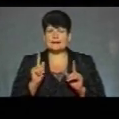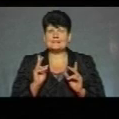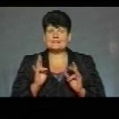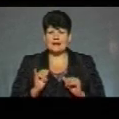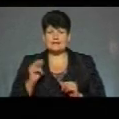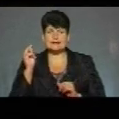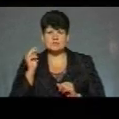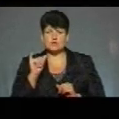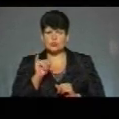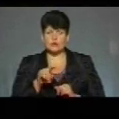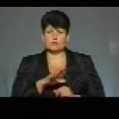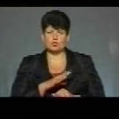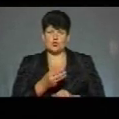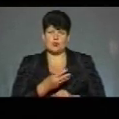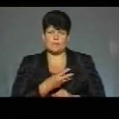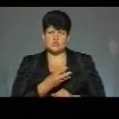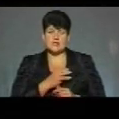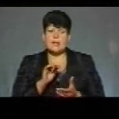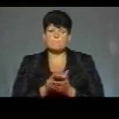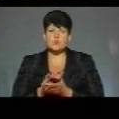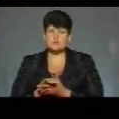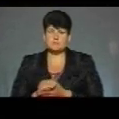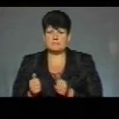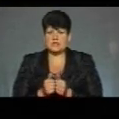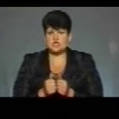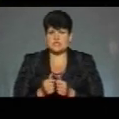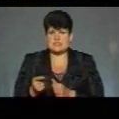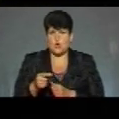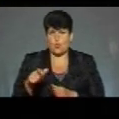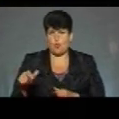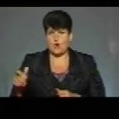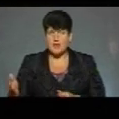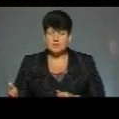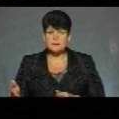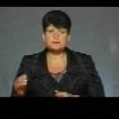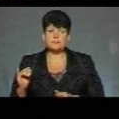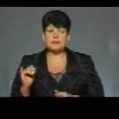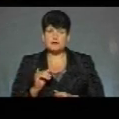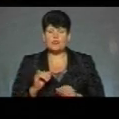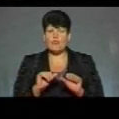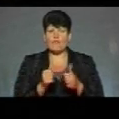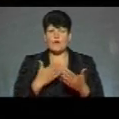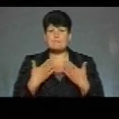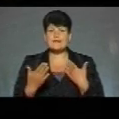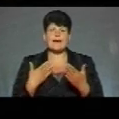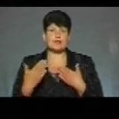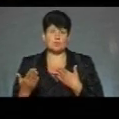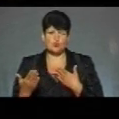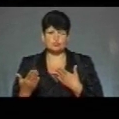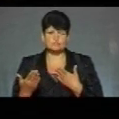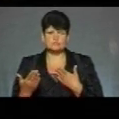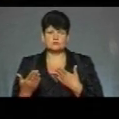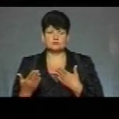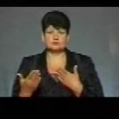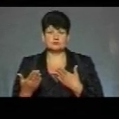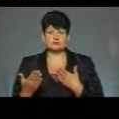В них було бажання познайомитися ближче з тернополянами і в формі діалогу налагодити